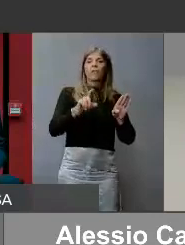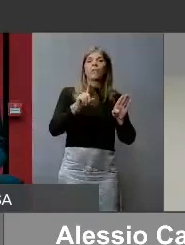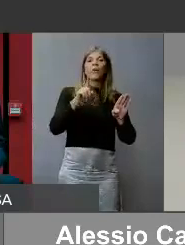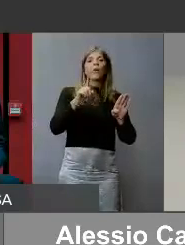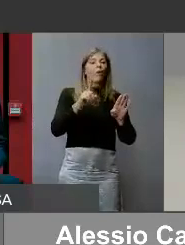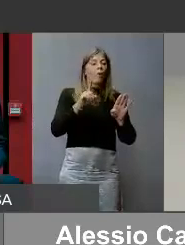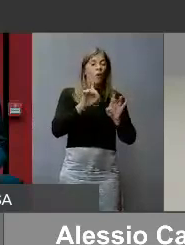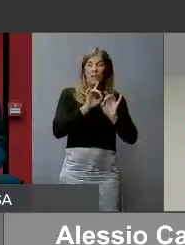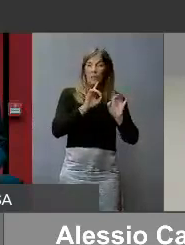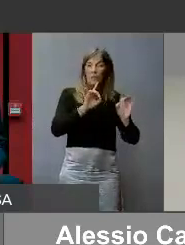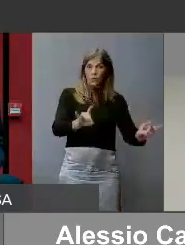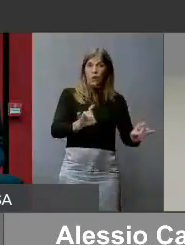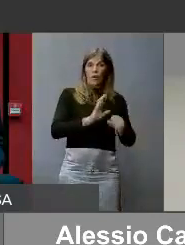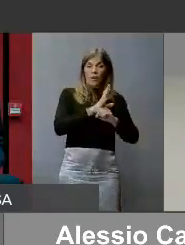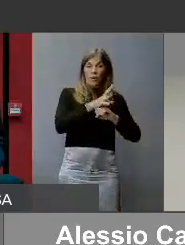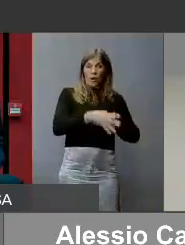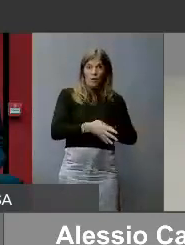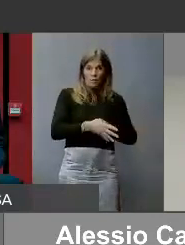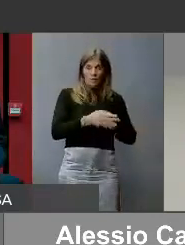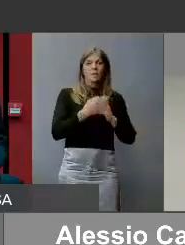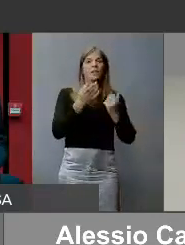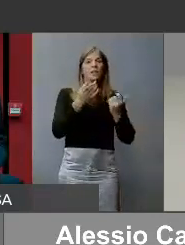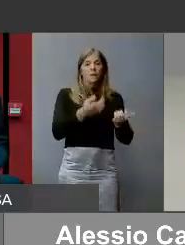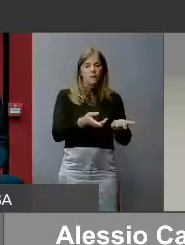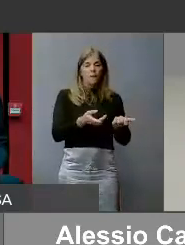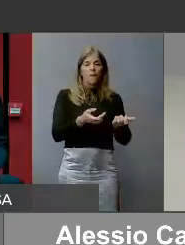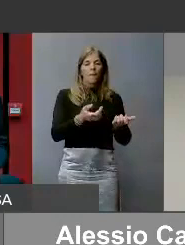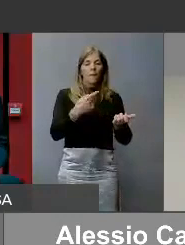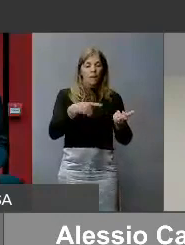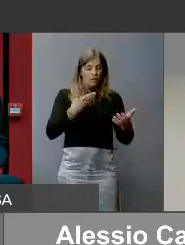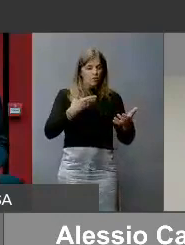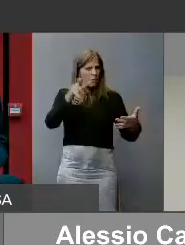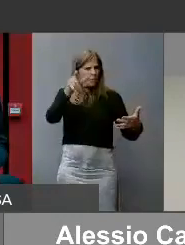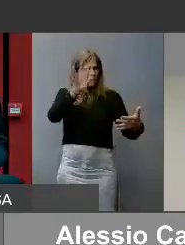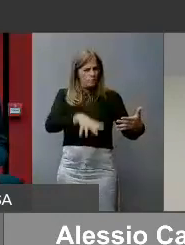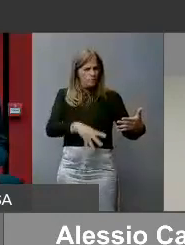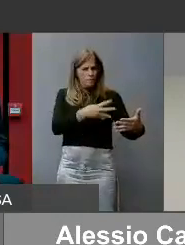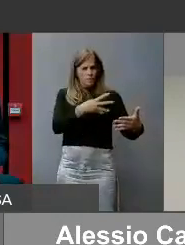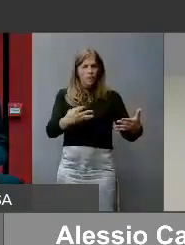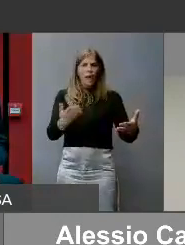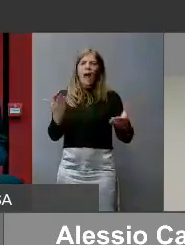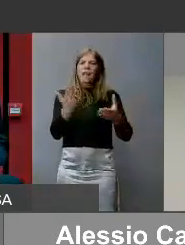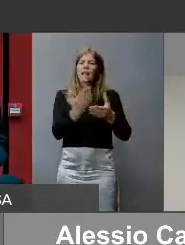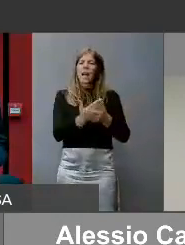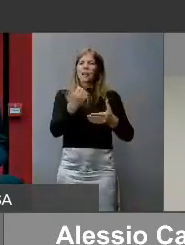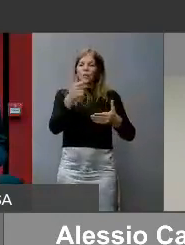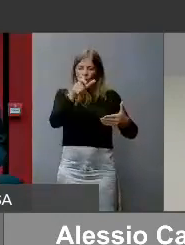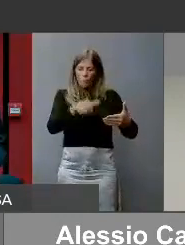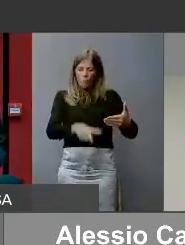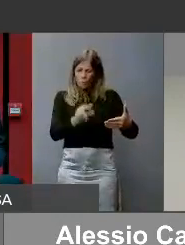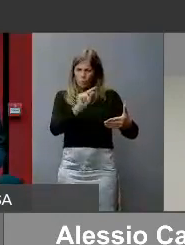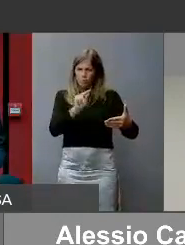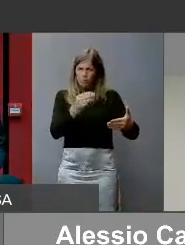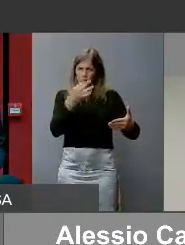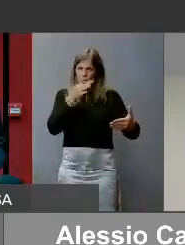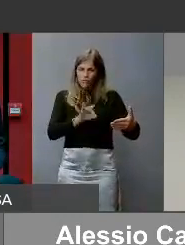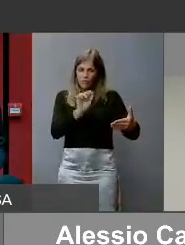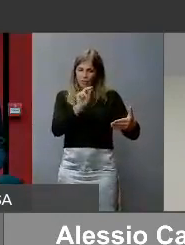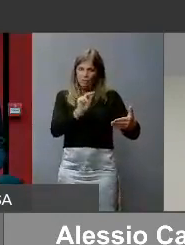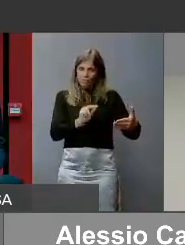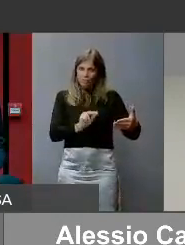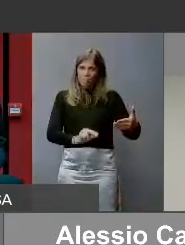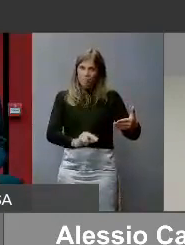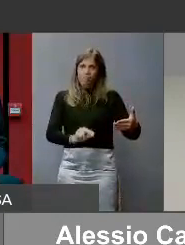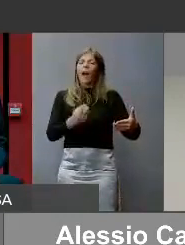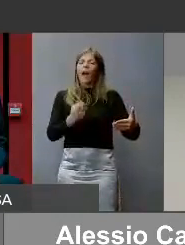del virus comode 19 indicate nella colonna descrizione dell'allegato 1 della citata delibera il consiglio comunale ha